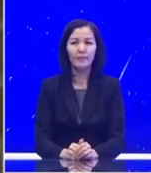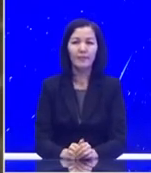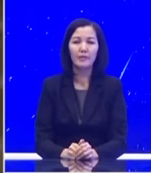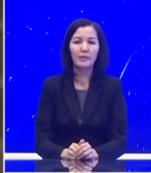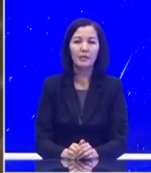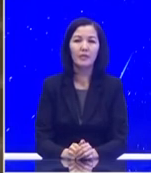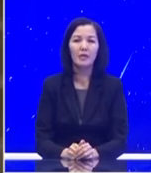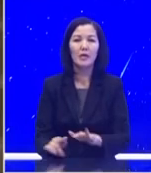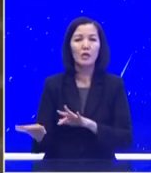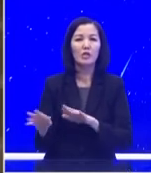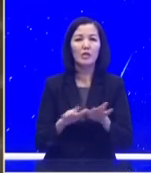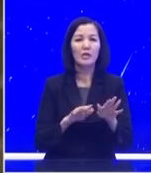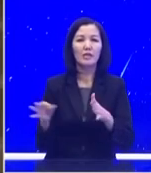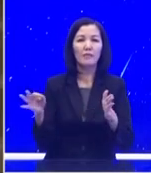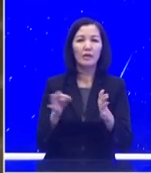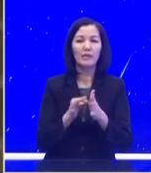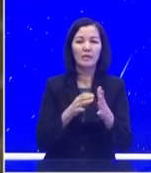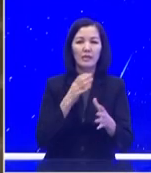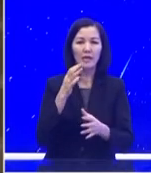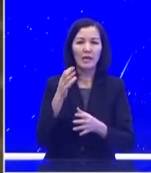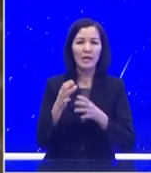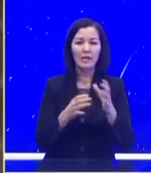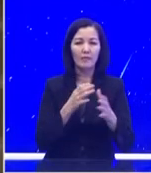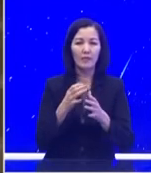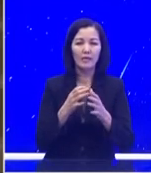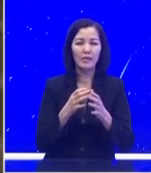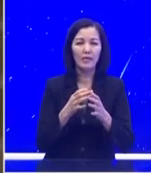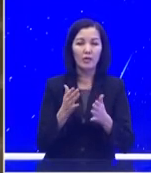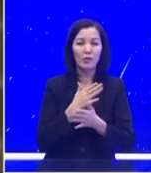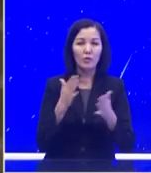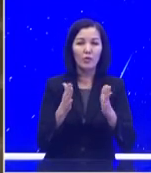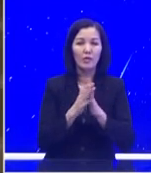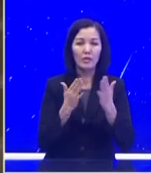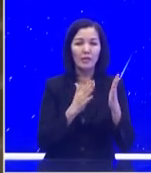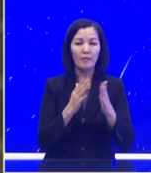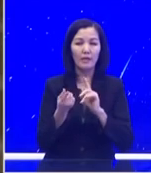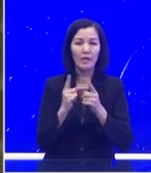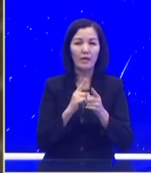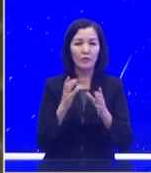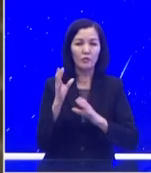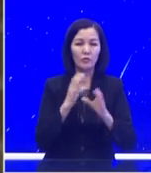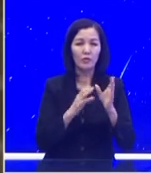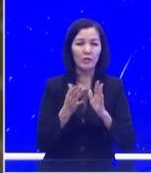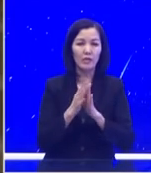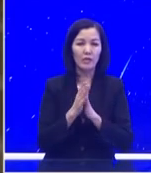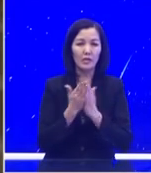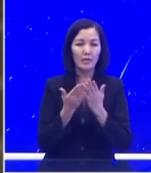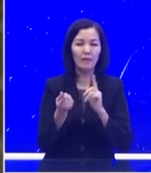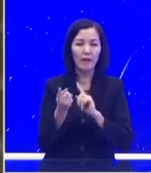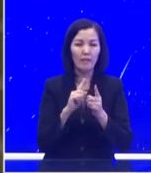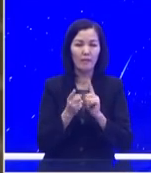Букросинг шарасының мақсаты ол әлемді үлкен кітапханаға айналдыру және де студенттердің арасында кітап алмастыру, яғни